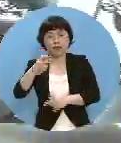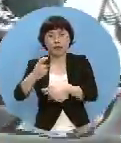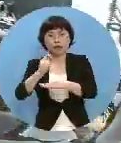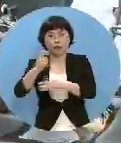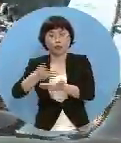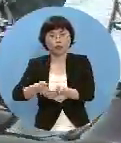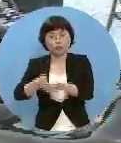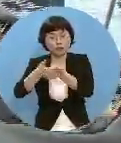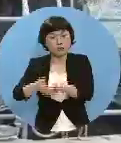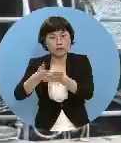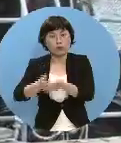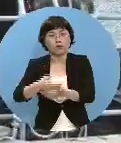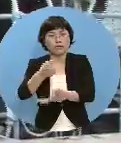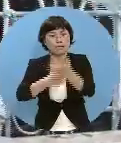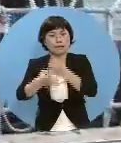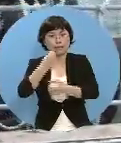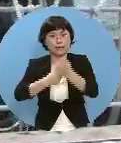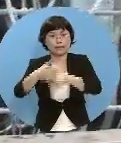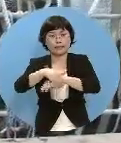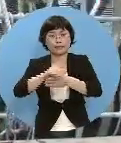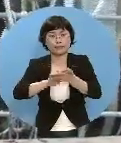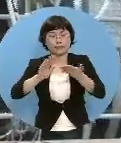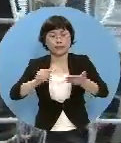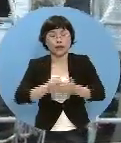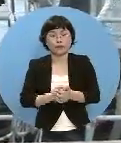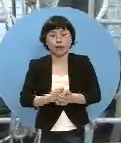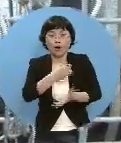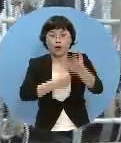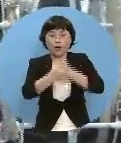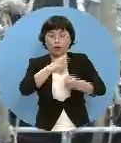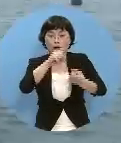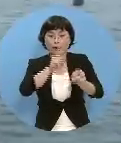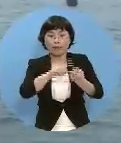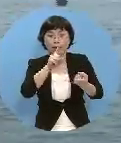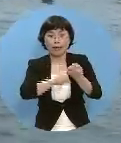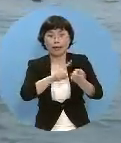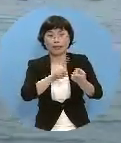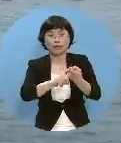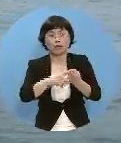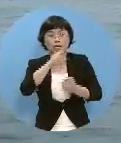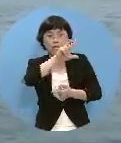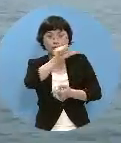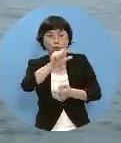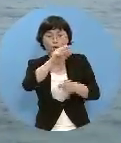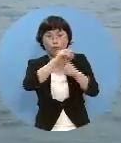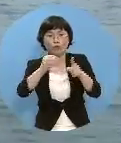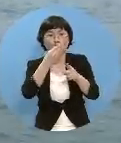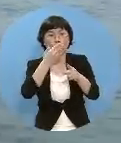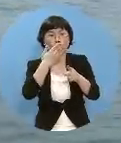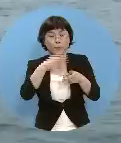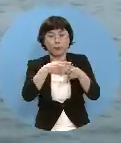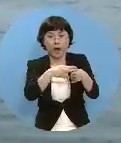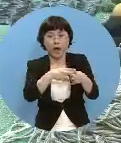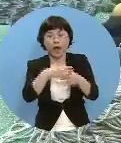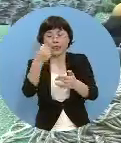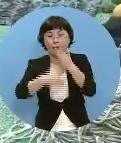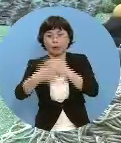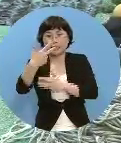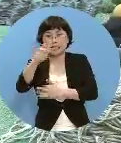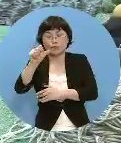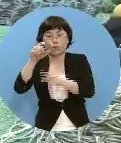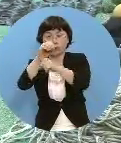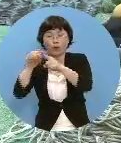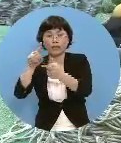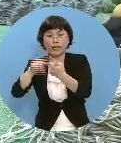올릴 것으로 기대하고 있습니다. 수확한 다시마는 25%는 식품용으로, 나머지